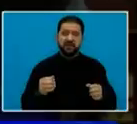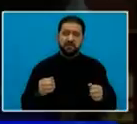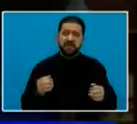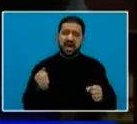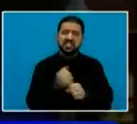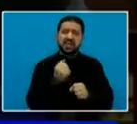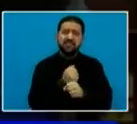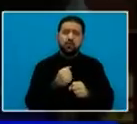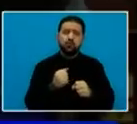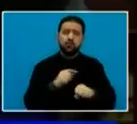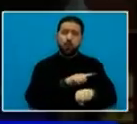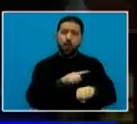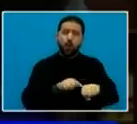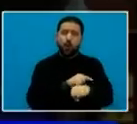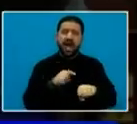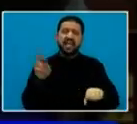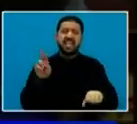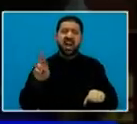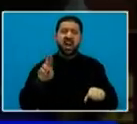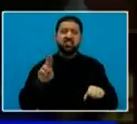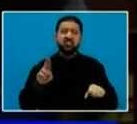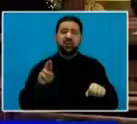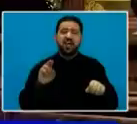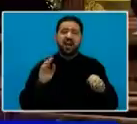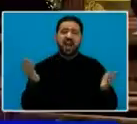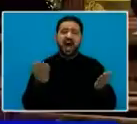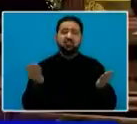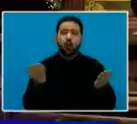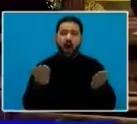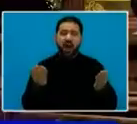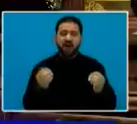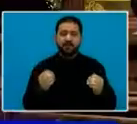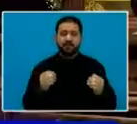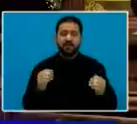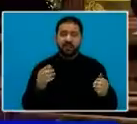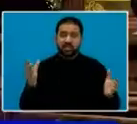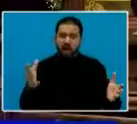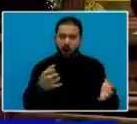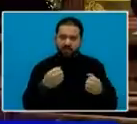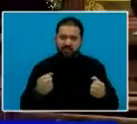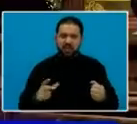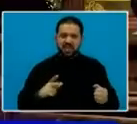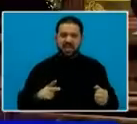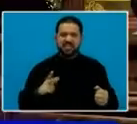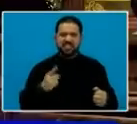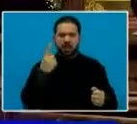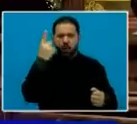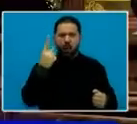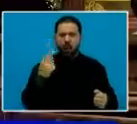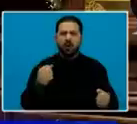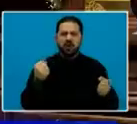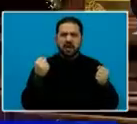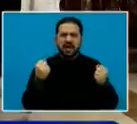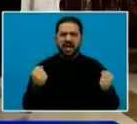ora de religie. Este un lucru extraordinar ce s-a obținut și este o mare încredere, e un credit moral